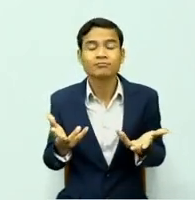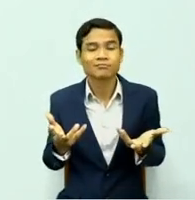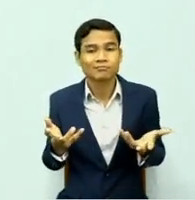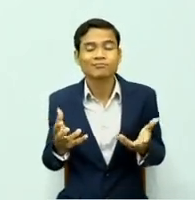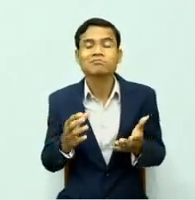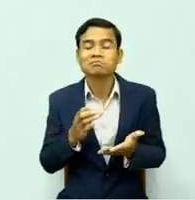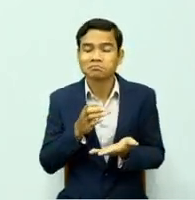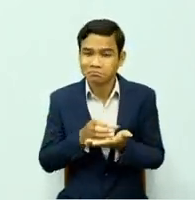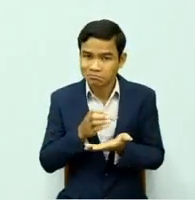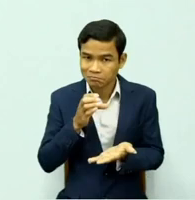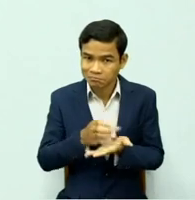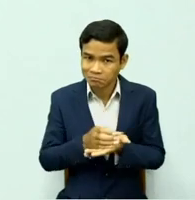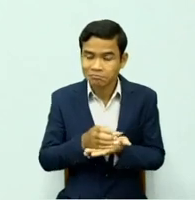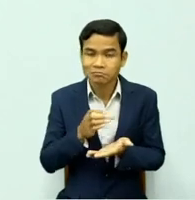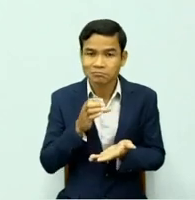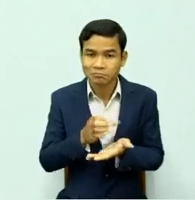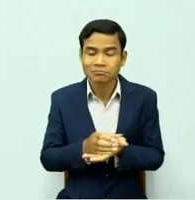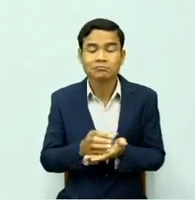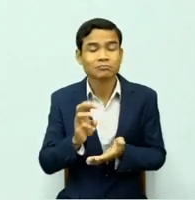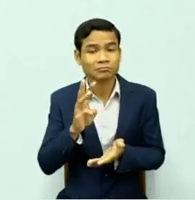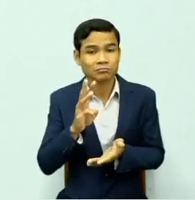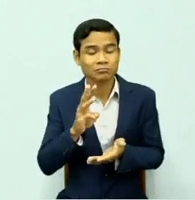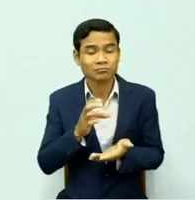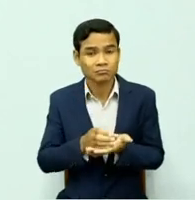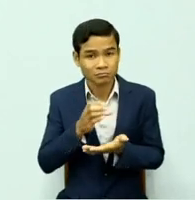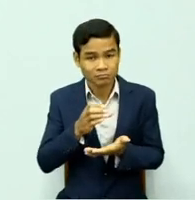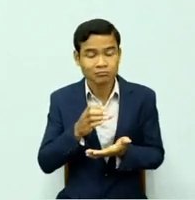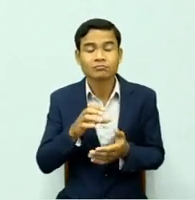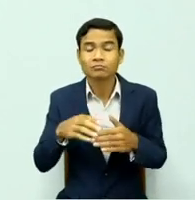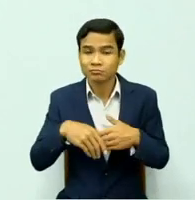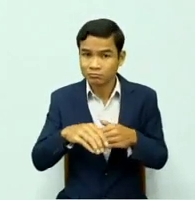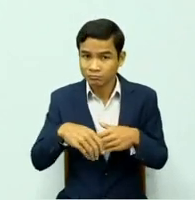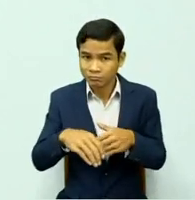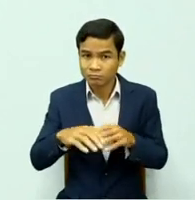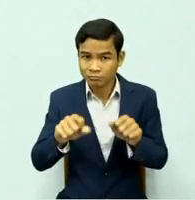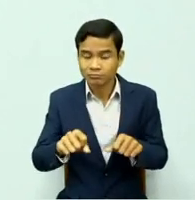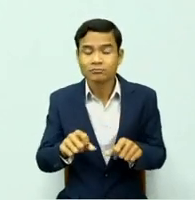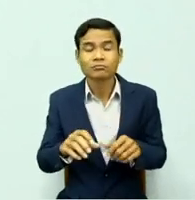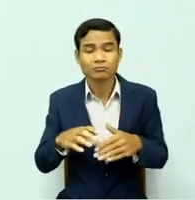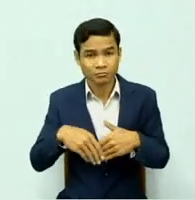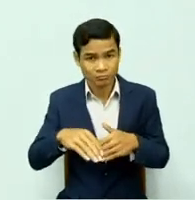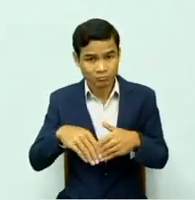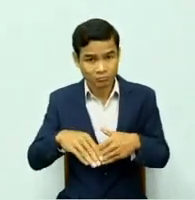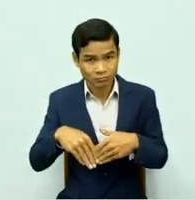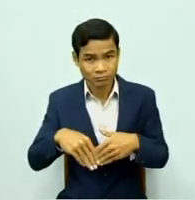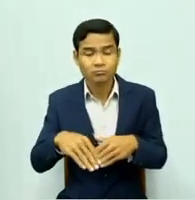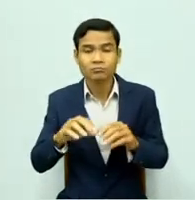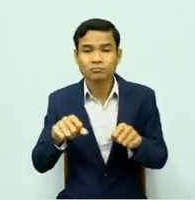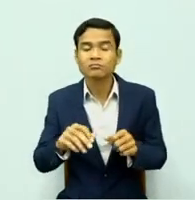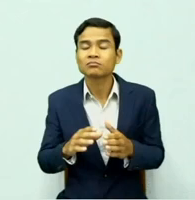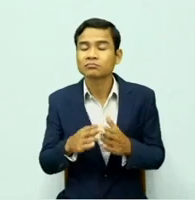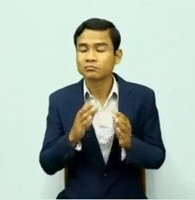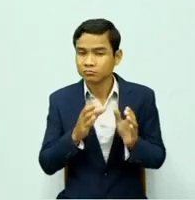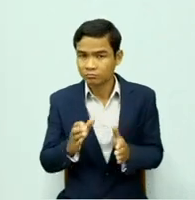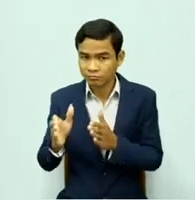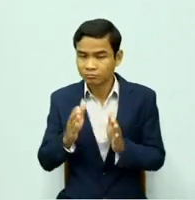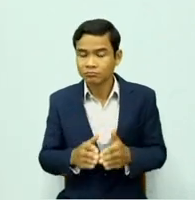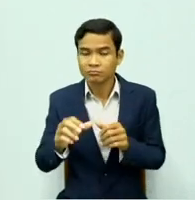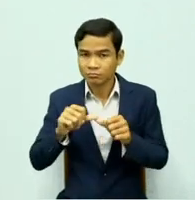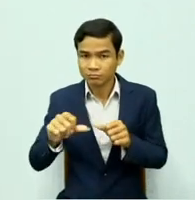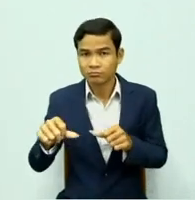ចាគឺកែវជ័រណាកូនណាចានេះគឺកែវជ័រគឺអ្នកគ្រូនឹងយកមករៀបបន្តទៀតណាចា